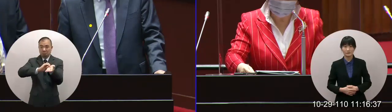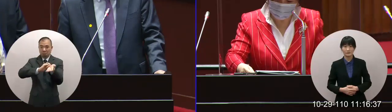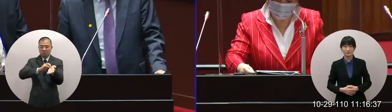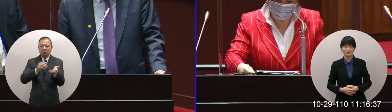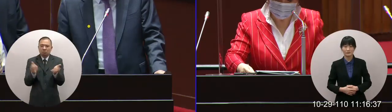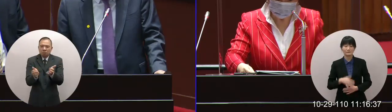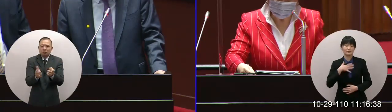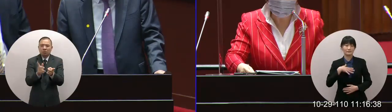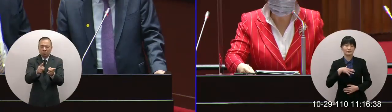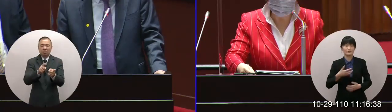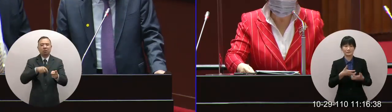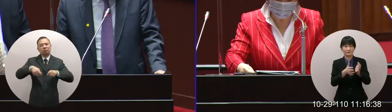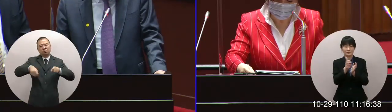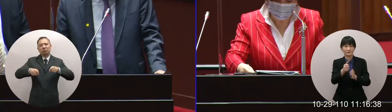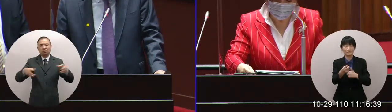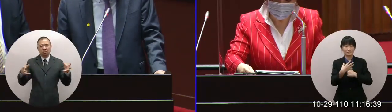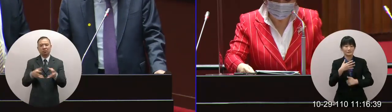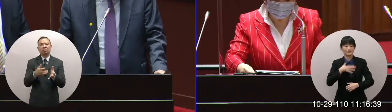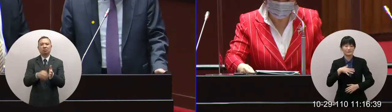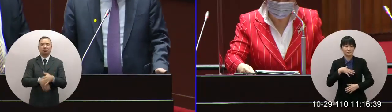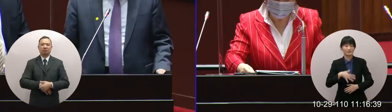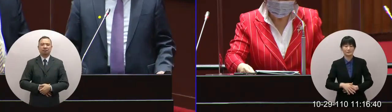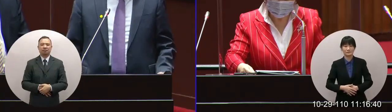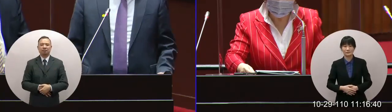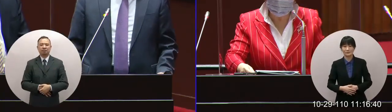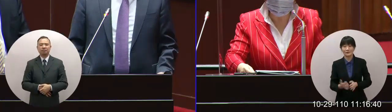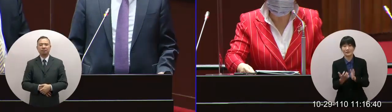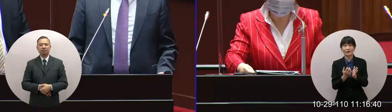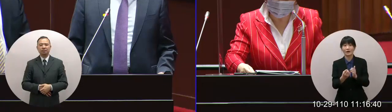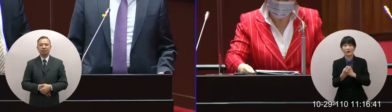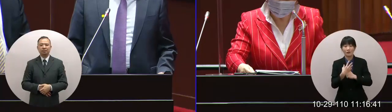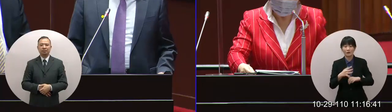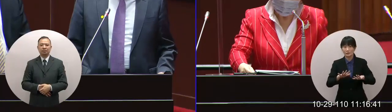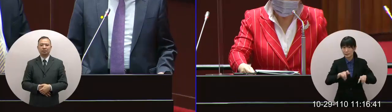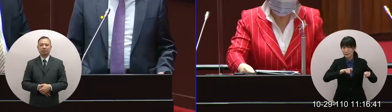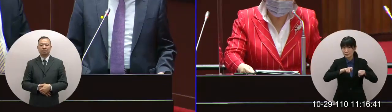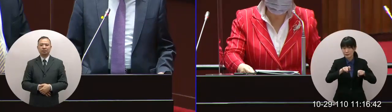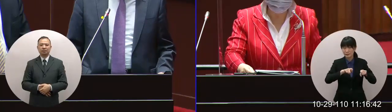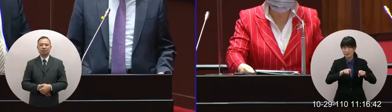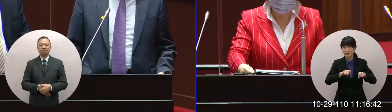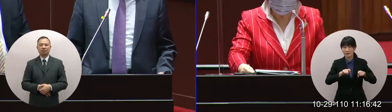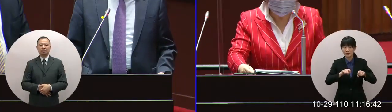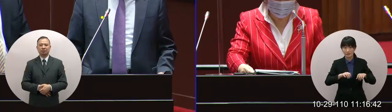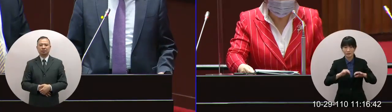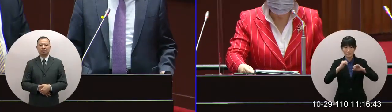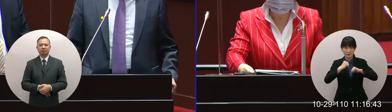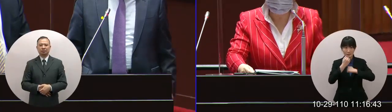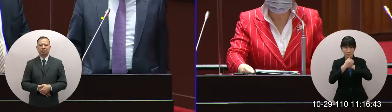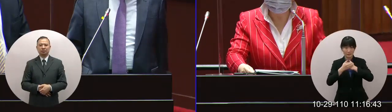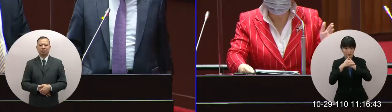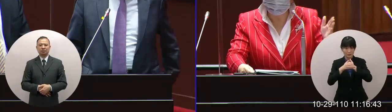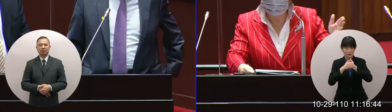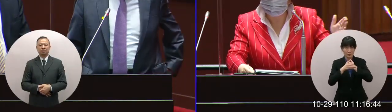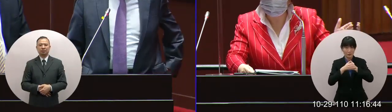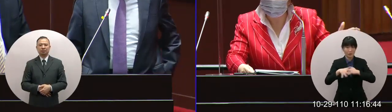个分析。 知道部长，我知道，我刚听到部长您说规划由健保总额来做支应，还有一些特